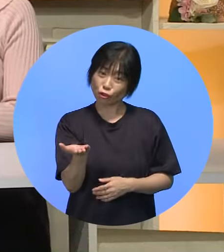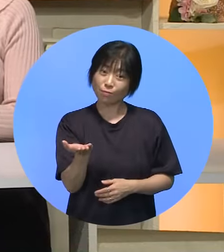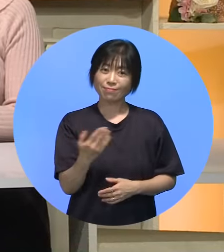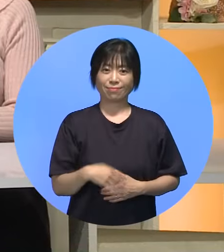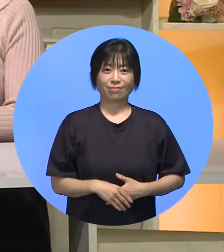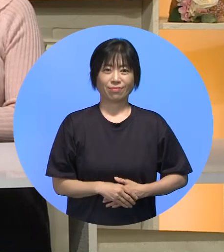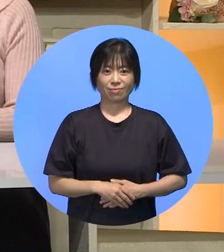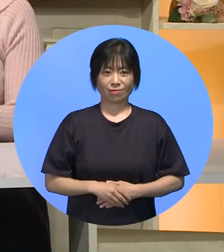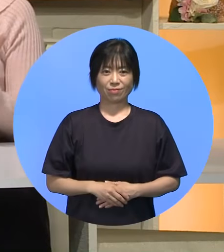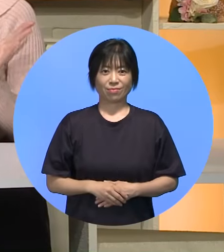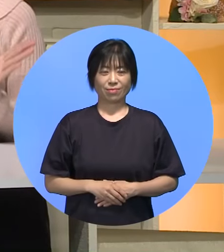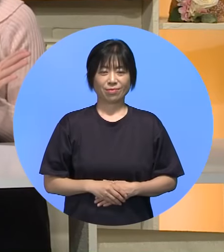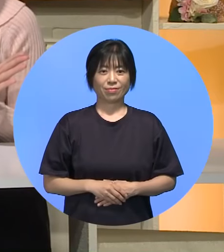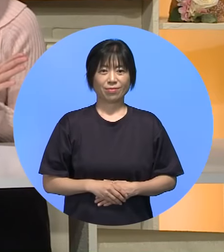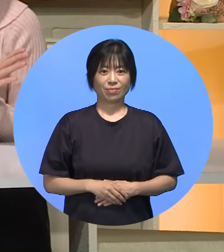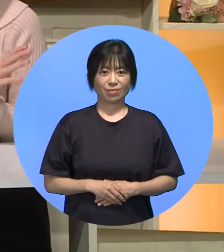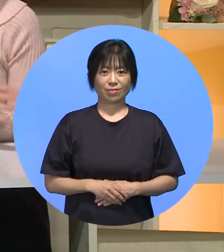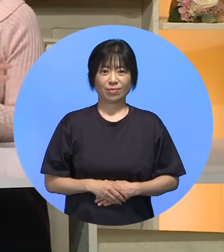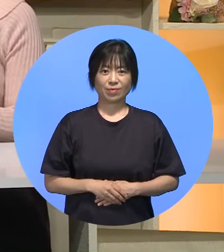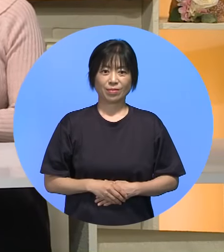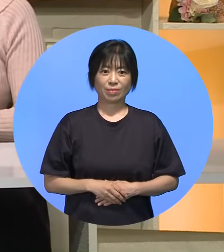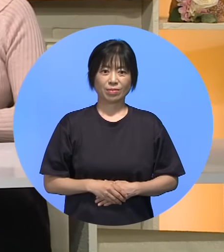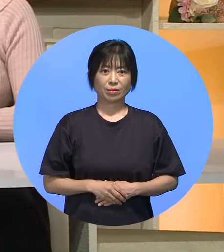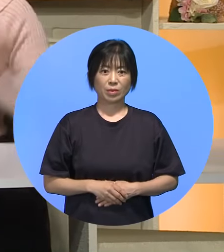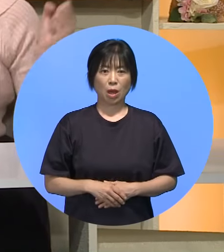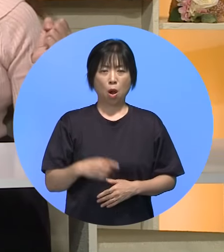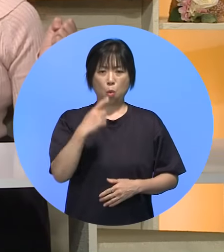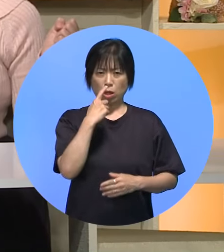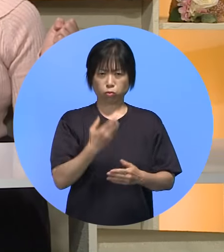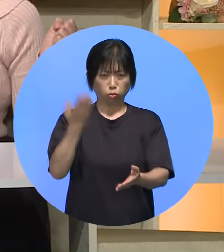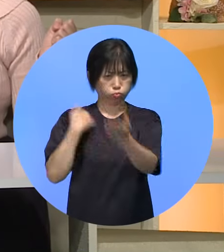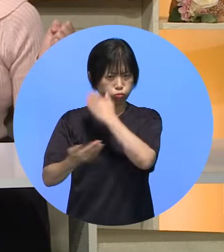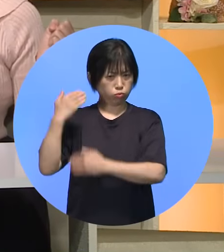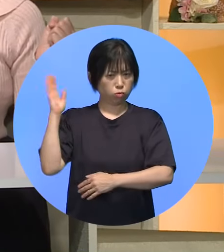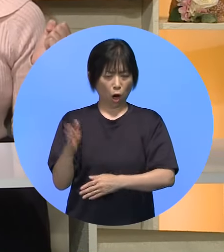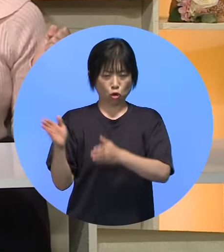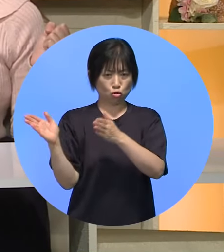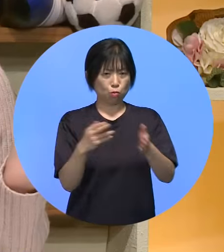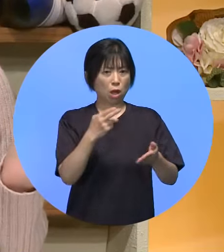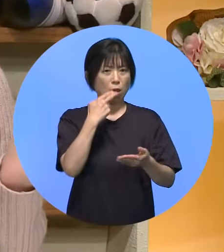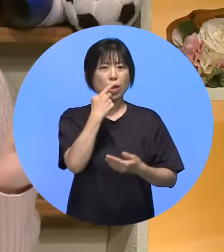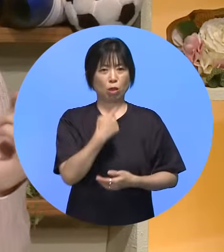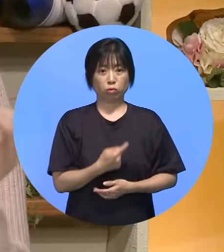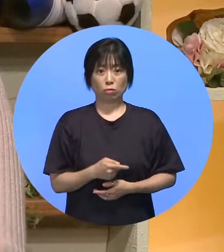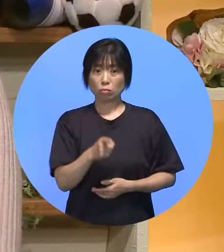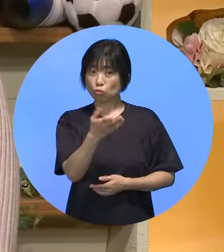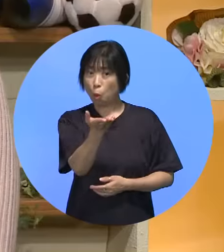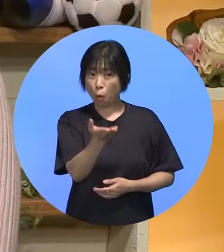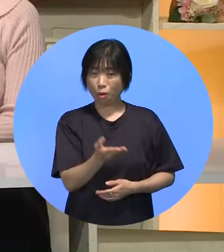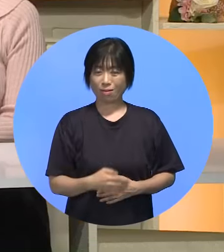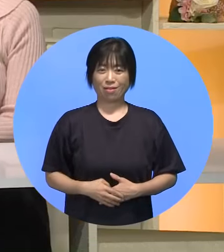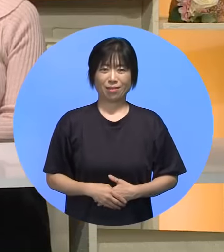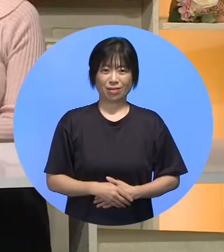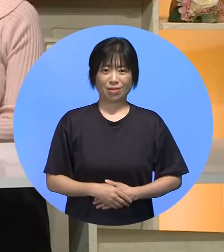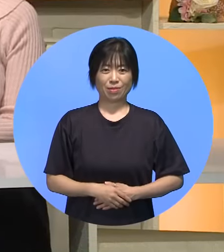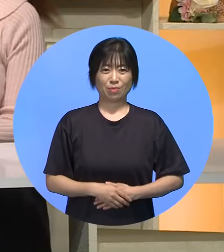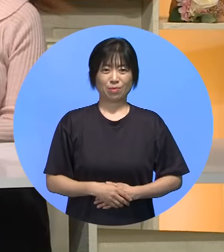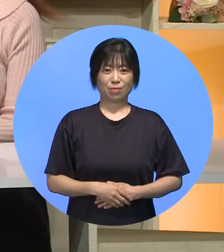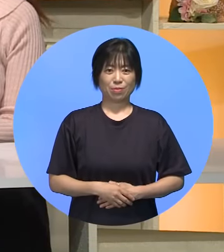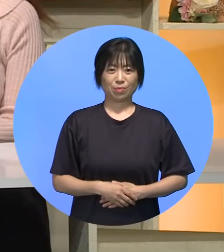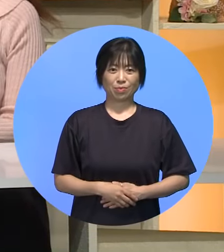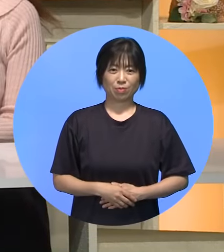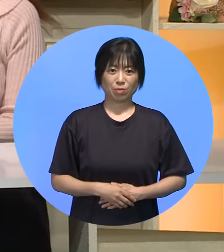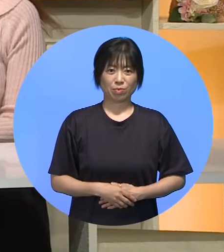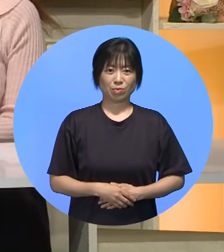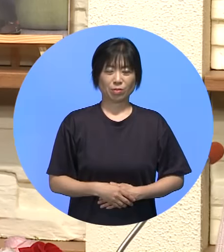よう私実は機5前からその食べ方で食べてまあああハーイ発も様た僕はもうねすぐにメインに